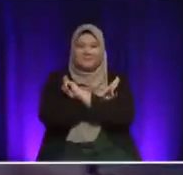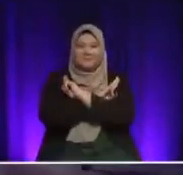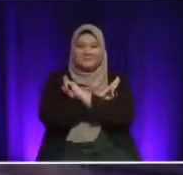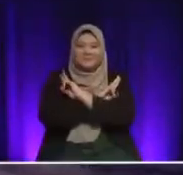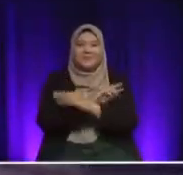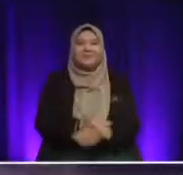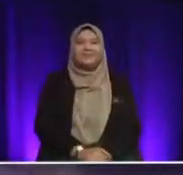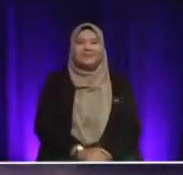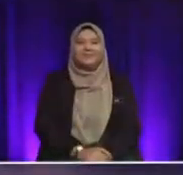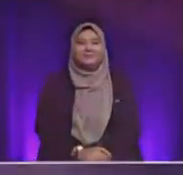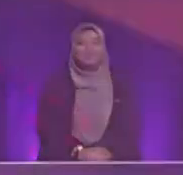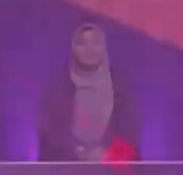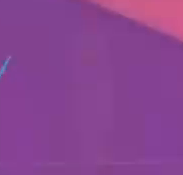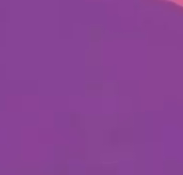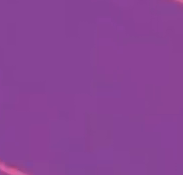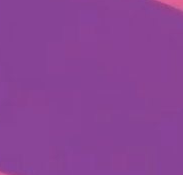KPM.